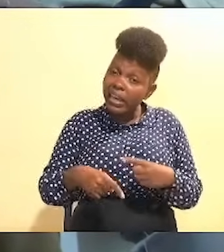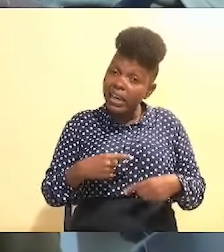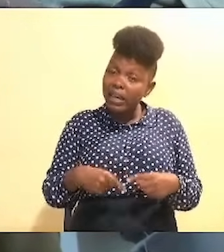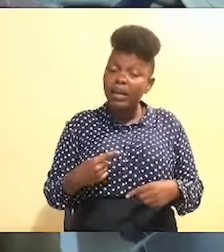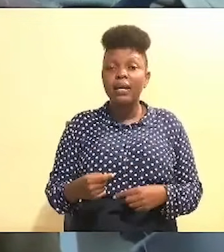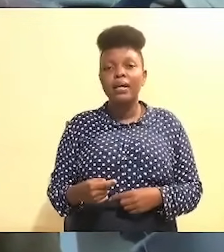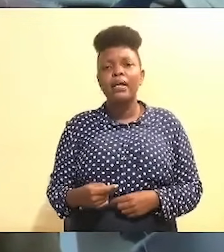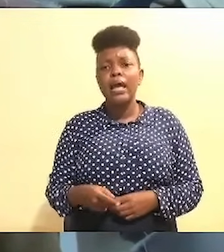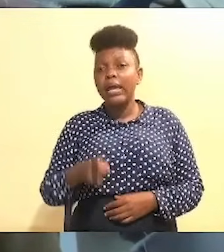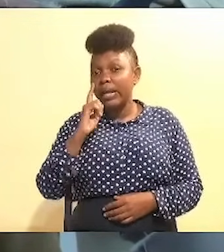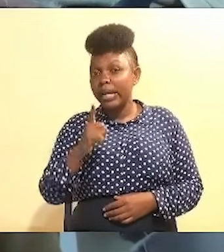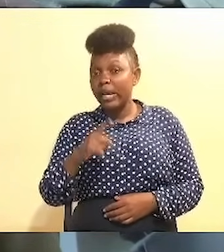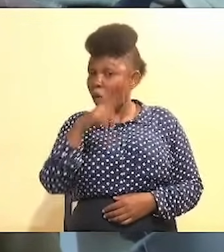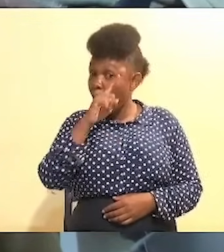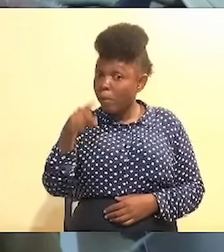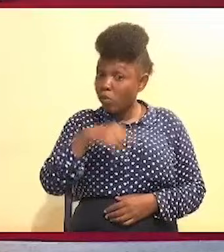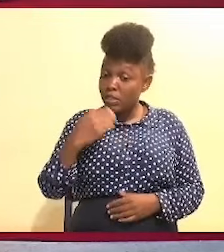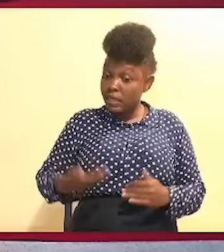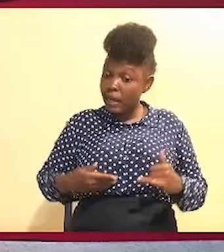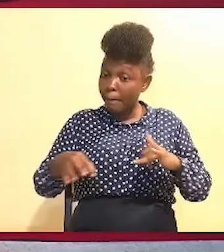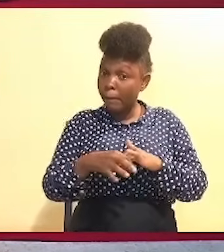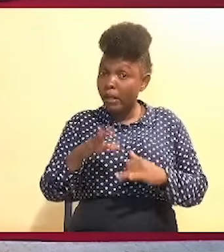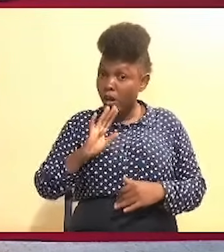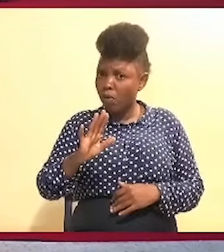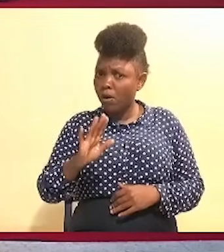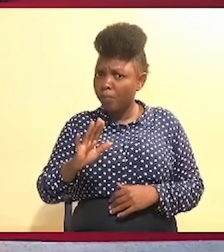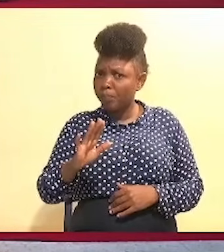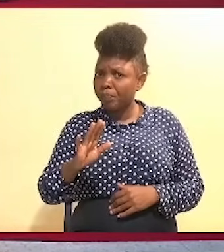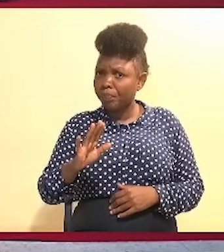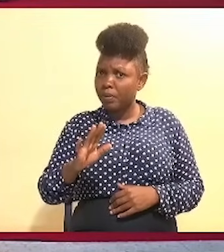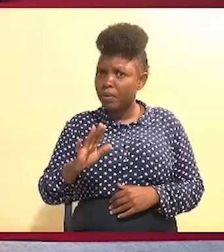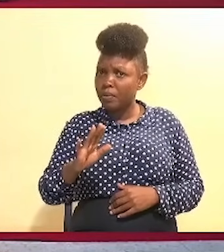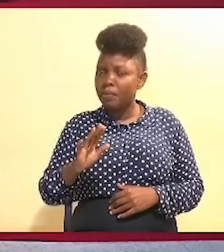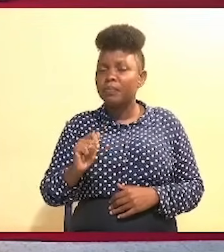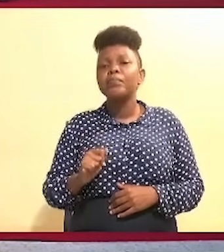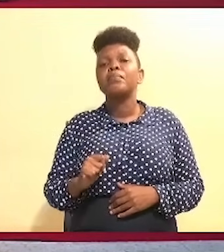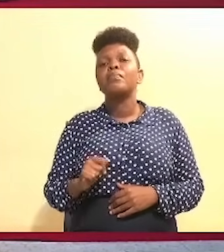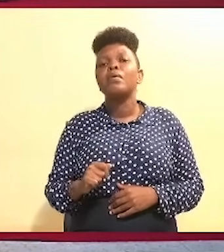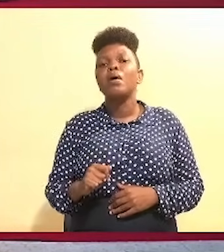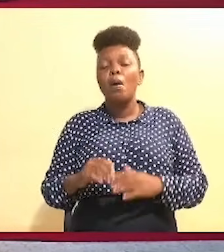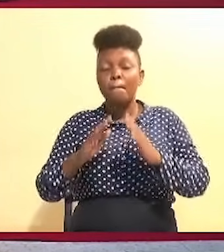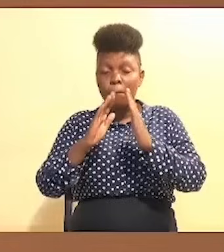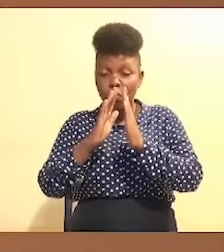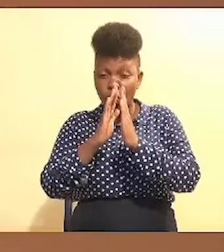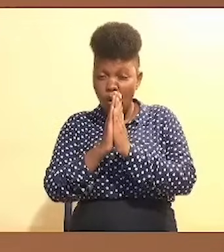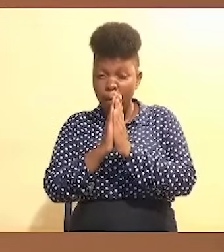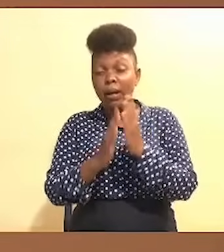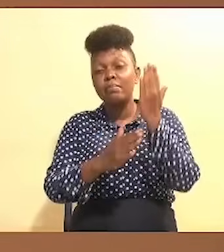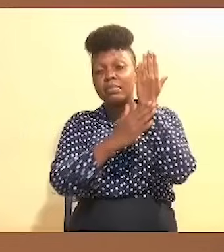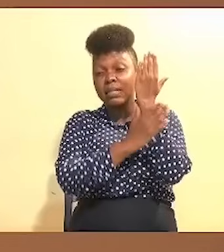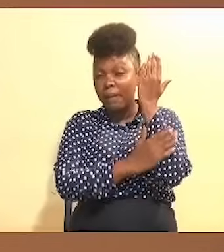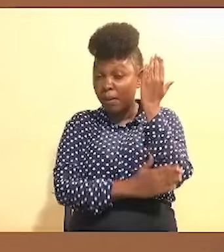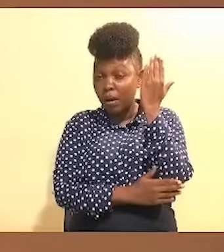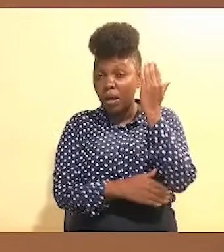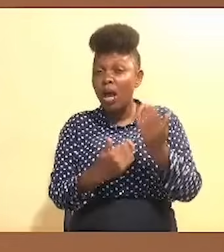nini? Ikiwa umemkosea mke wako, hii ni tekniki ya kawaida kabisa. Muombe msamaha. Na